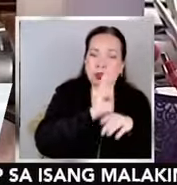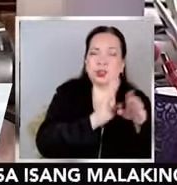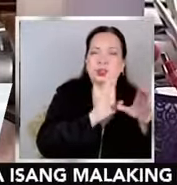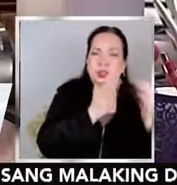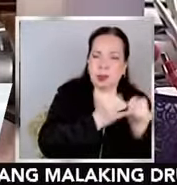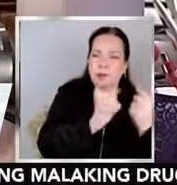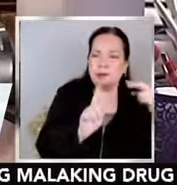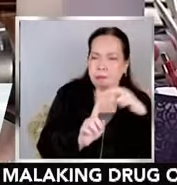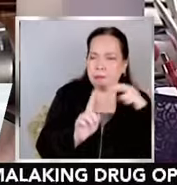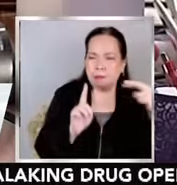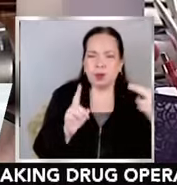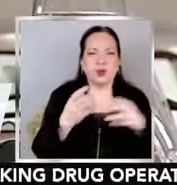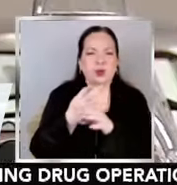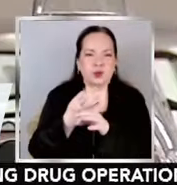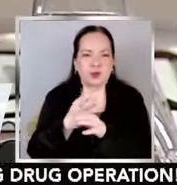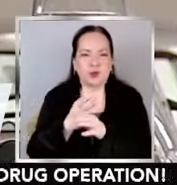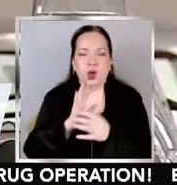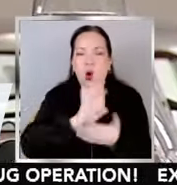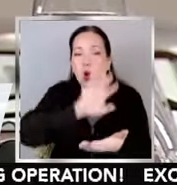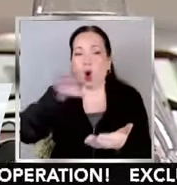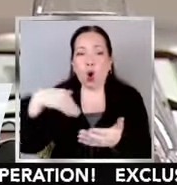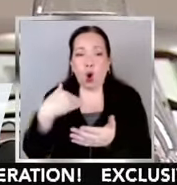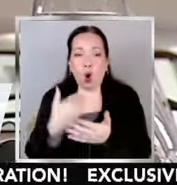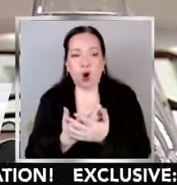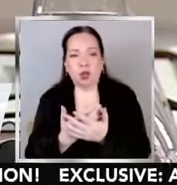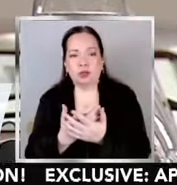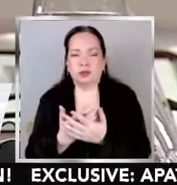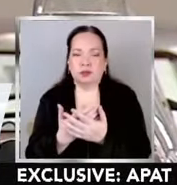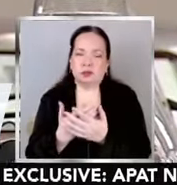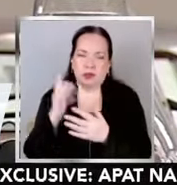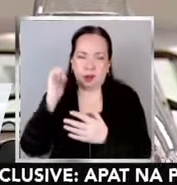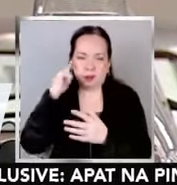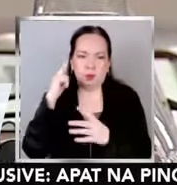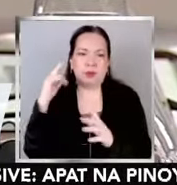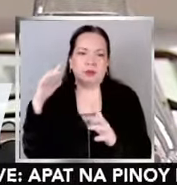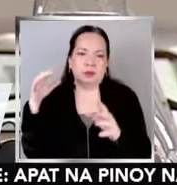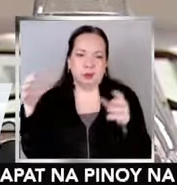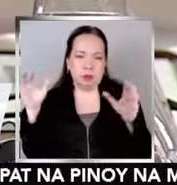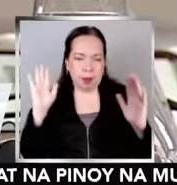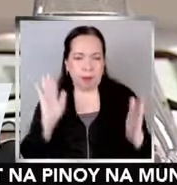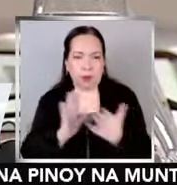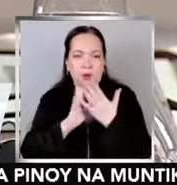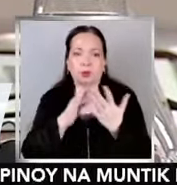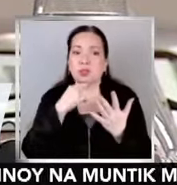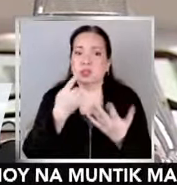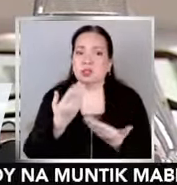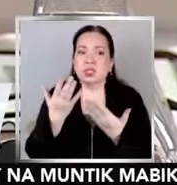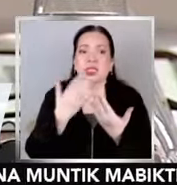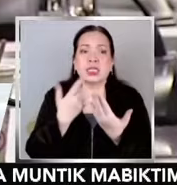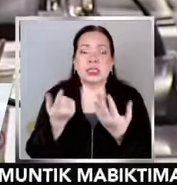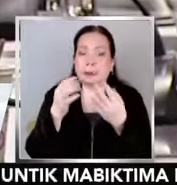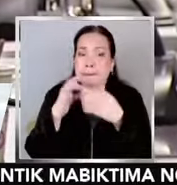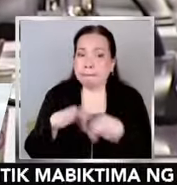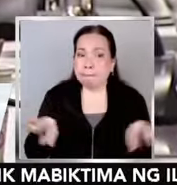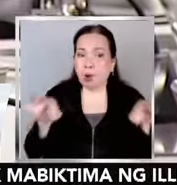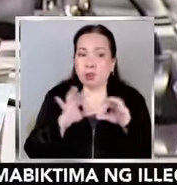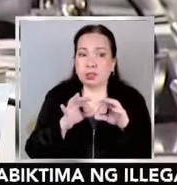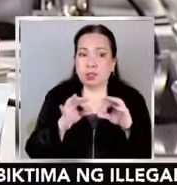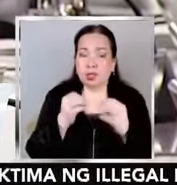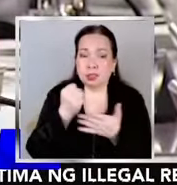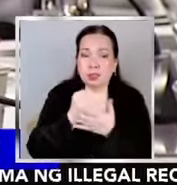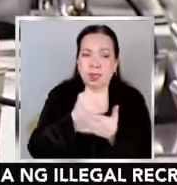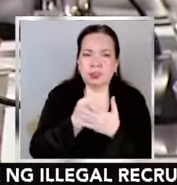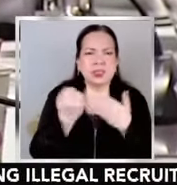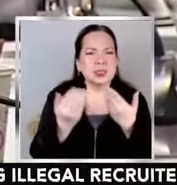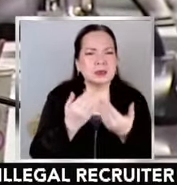ilang mambabatas, simplihan lang daw ang curriculum sa pinakamahalagang mga subject. Ang kailangan lang po natin sa